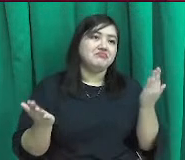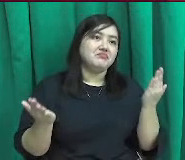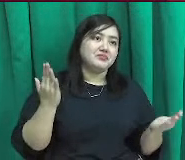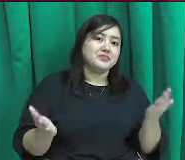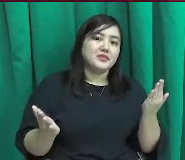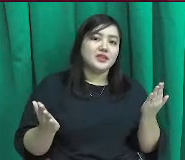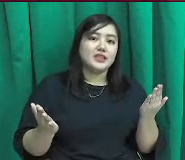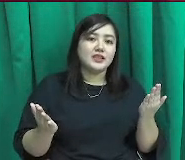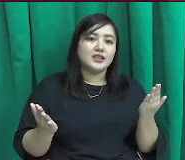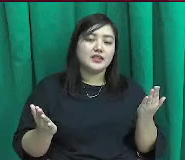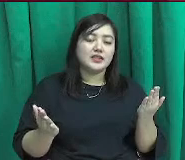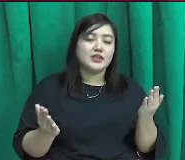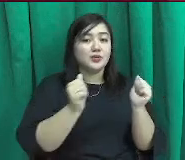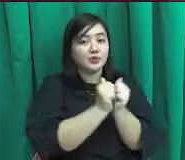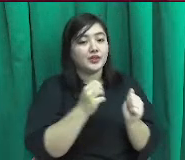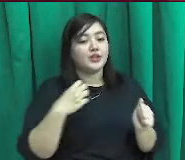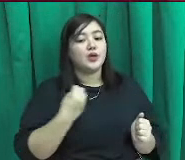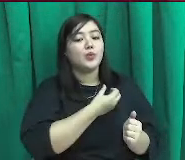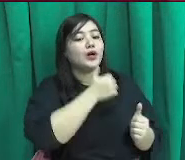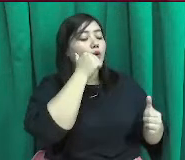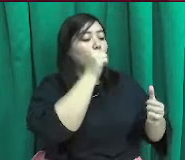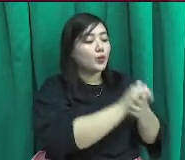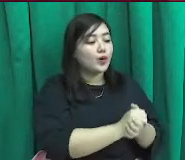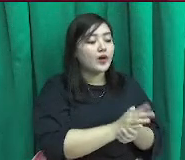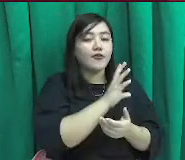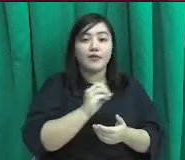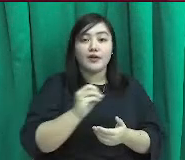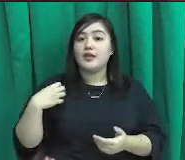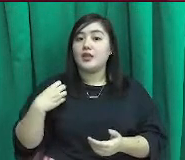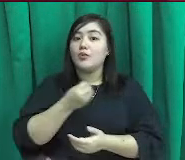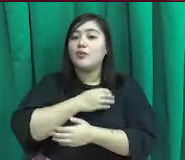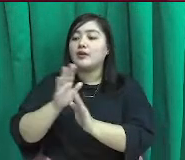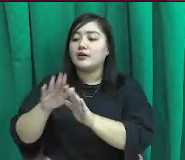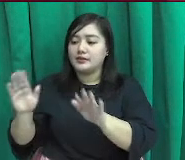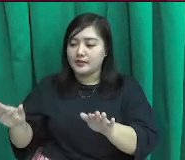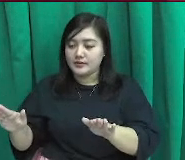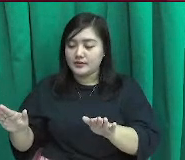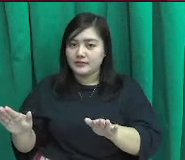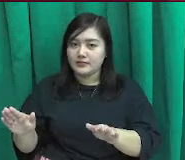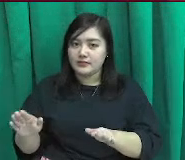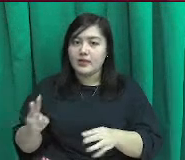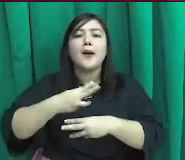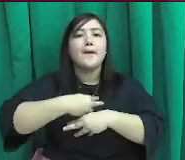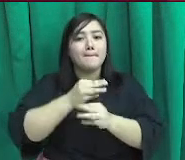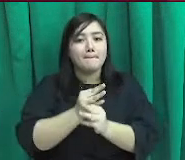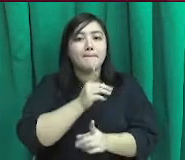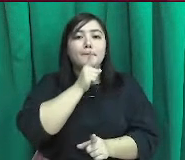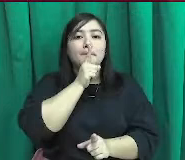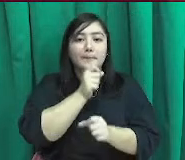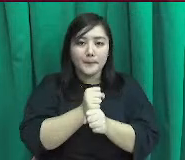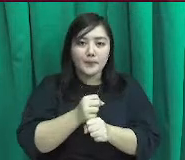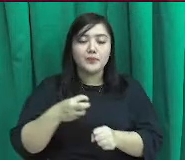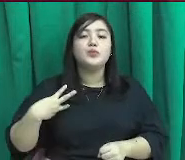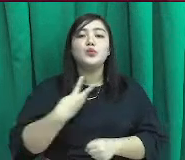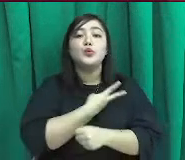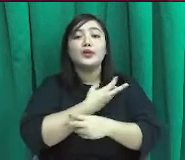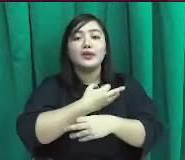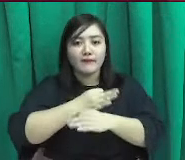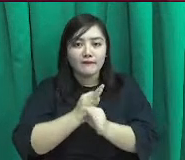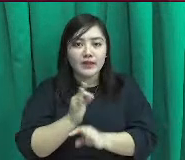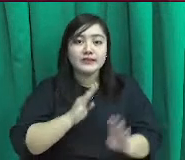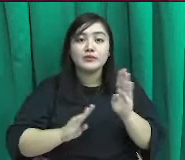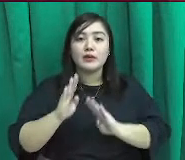sa atin pong mga anak. We have to make it sure that we're dealing with the problem spiritually and not emotionally.